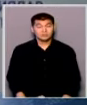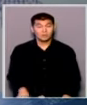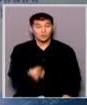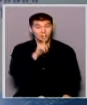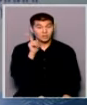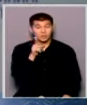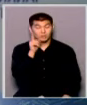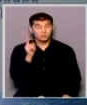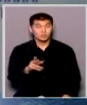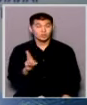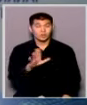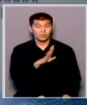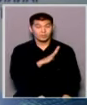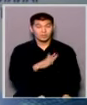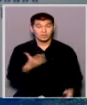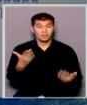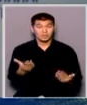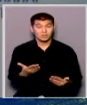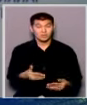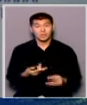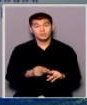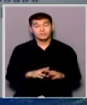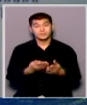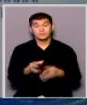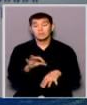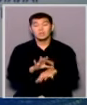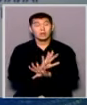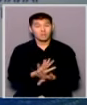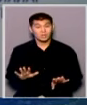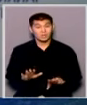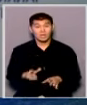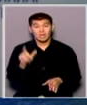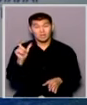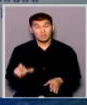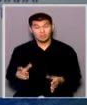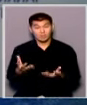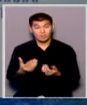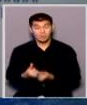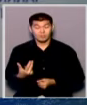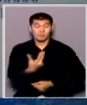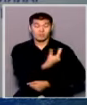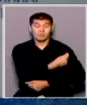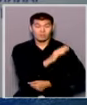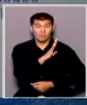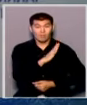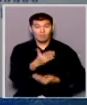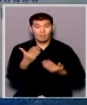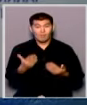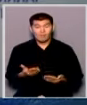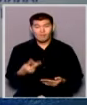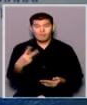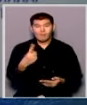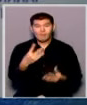Зеленый статус присваивается тем людям, у которых отрицательный результат ПЦР-теста. Лица, которые получили первый компонент вакцины, в